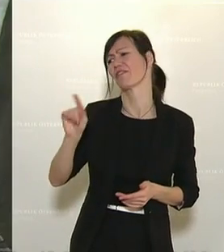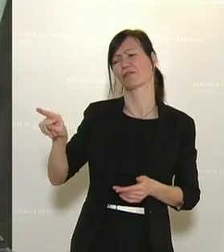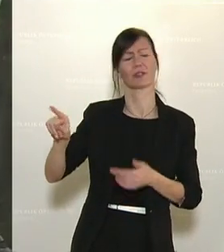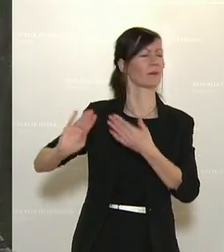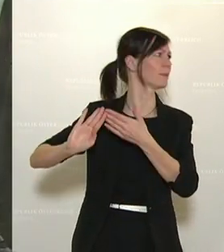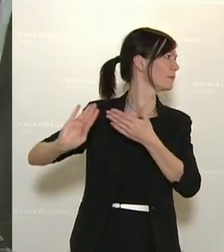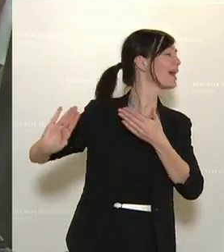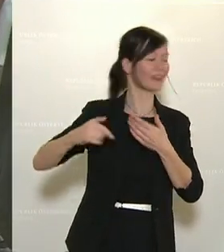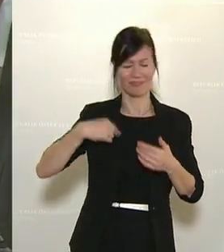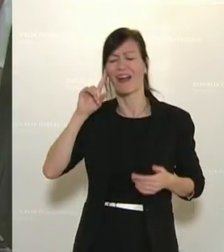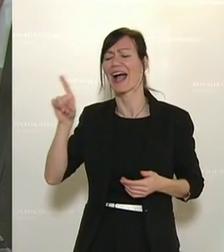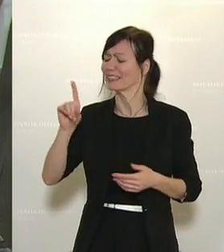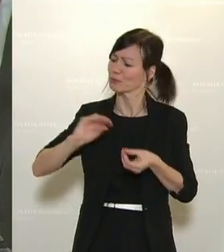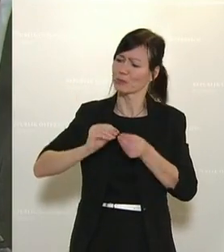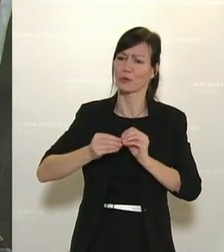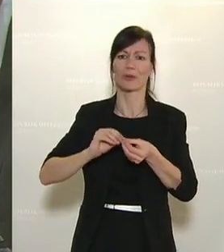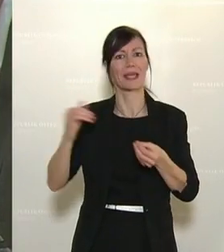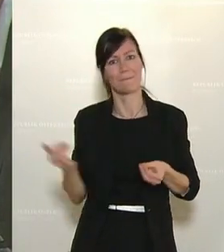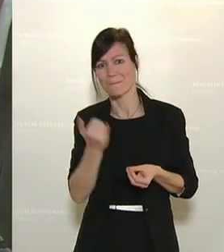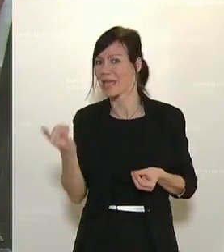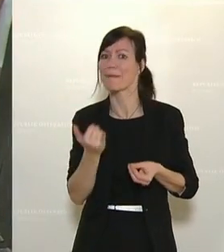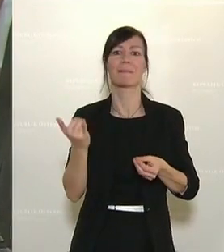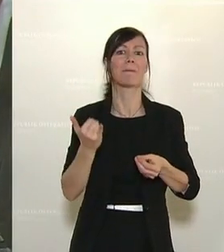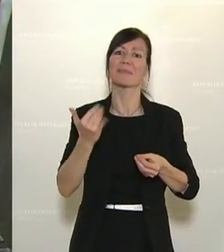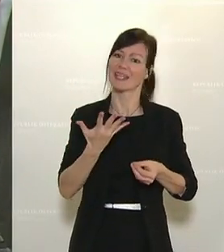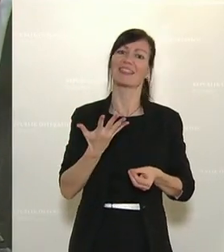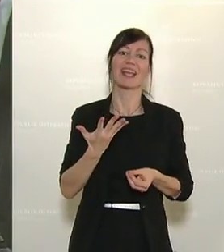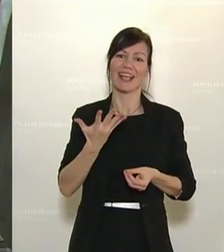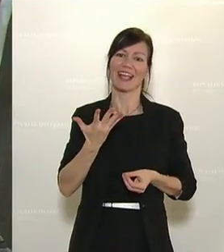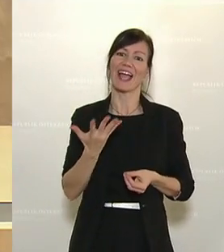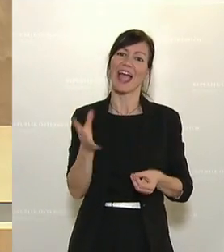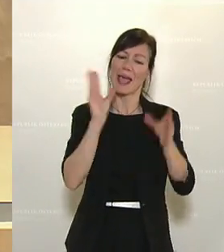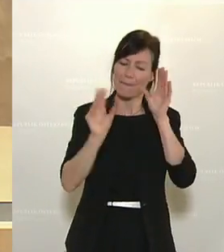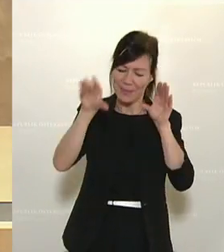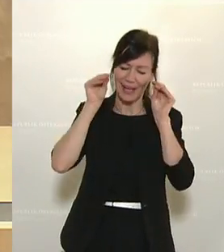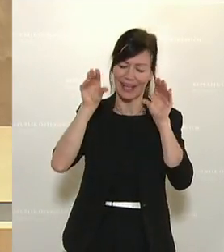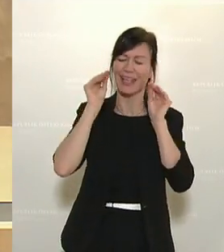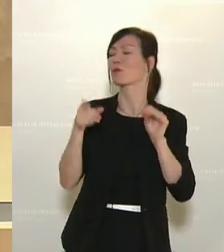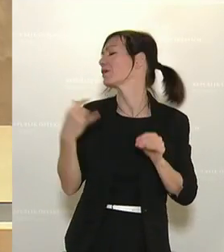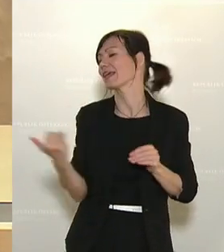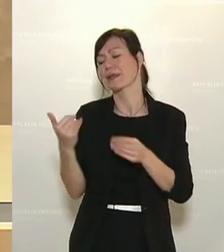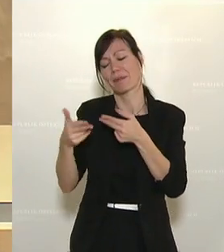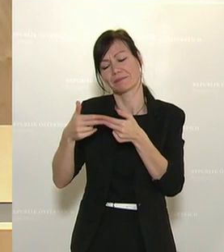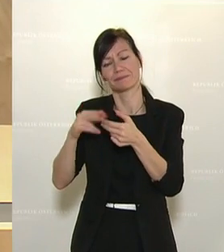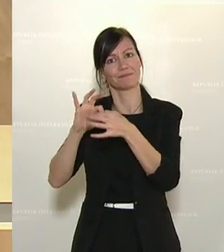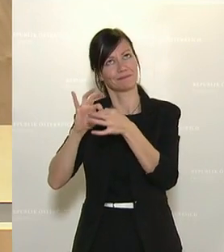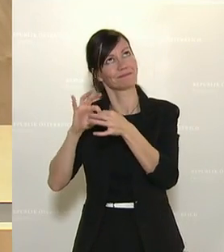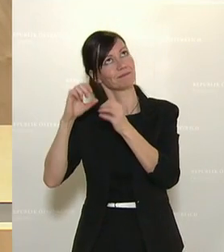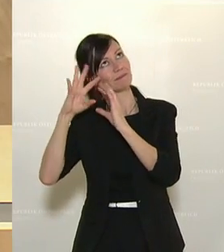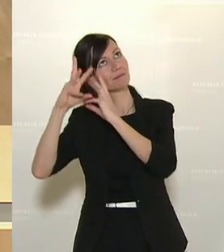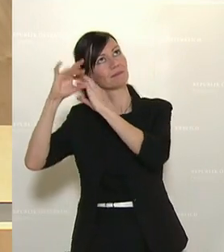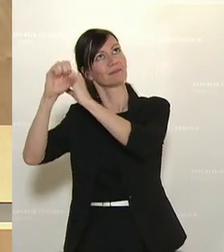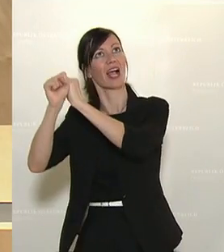immer. Und ein Problem damit mit der Empirie und große Nähe zu Verschwörungstheorien, auch jetzt hier